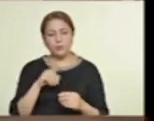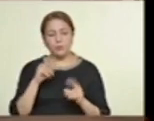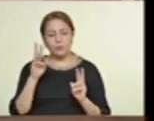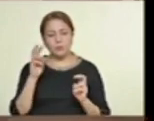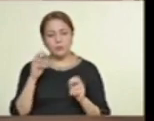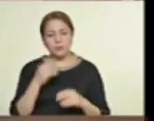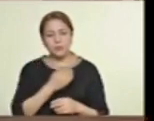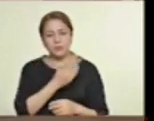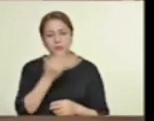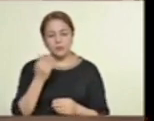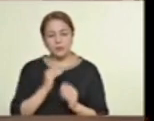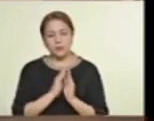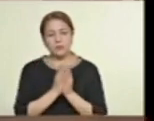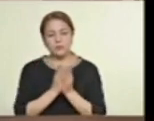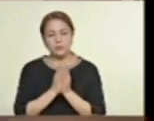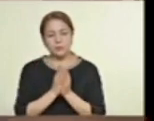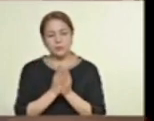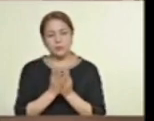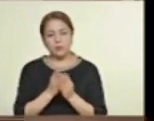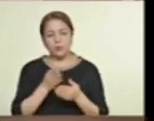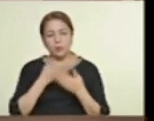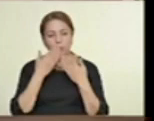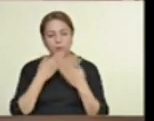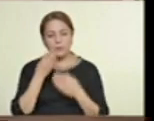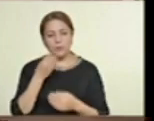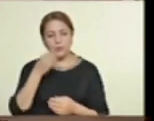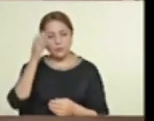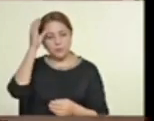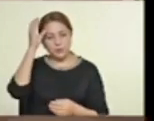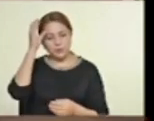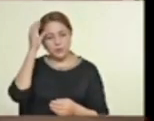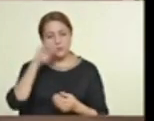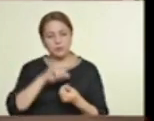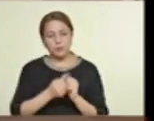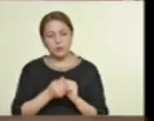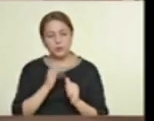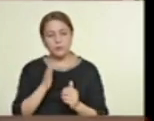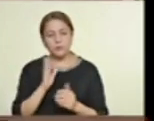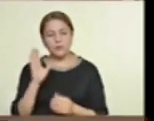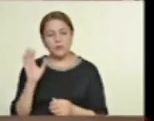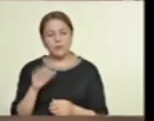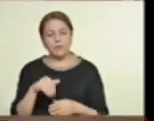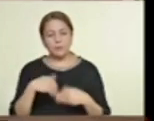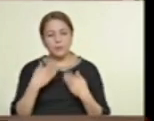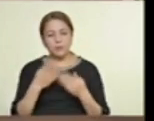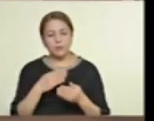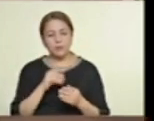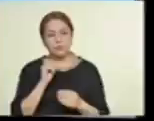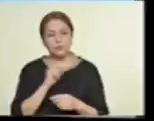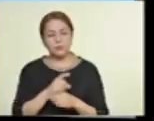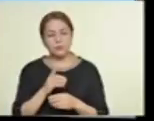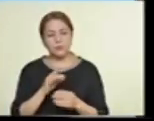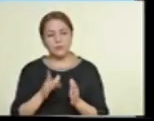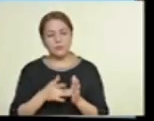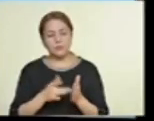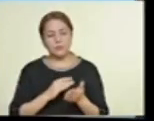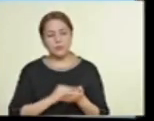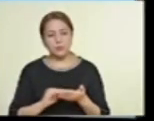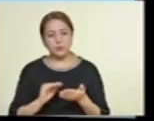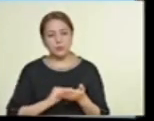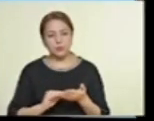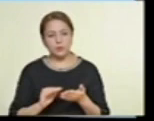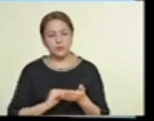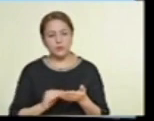siz darslikdan o'qib, yana ham bilimlaringizni mustahkamlab olasiz va quyidagi topshiriqlarni